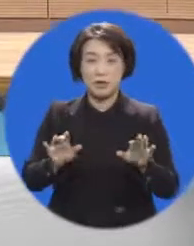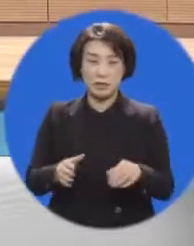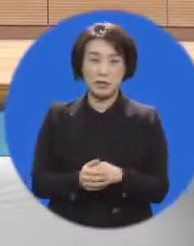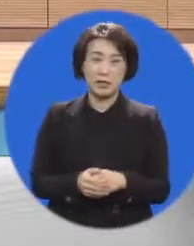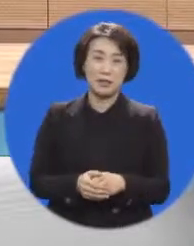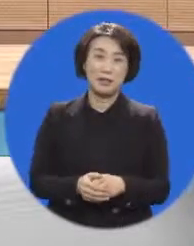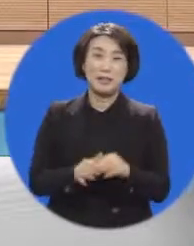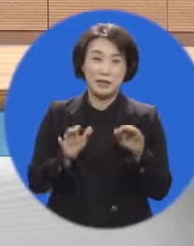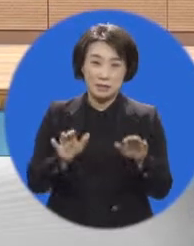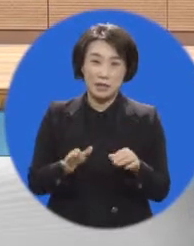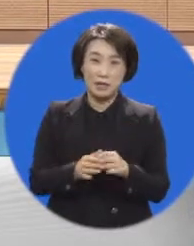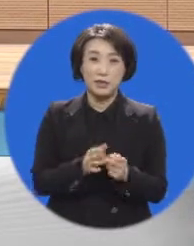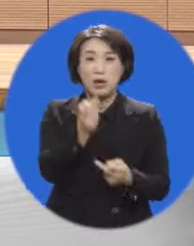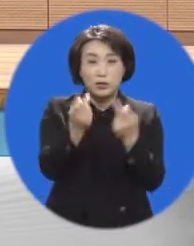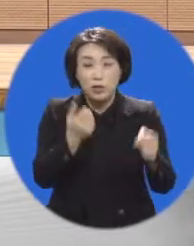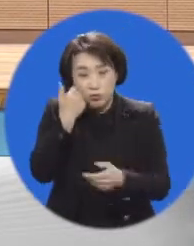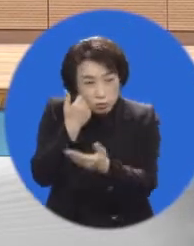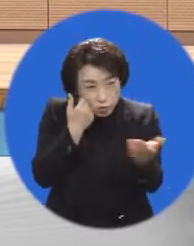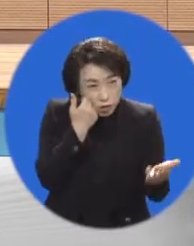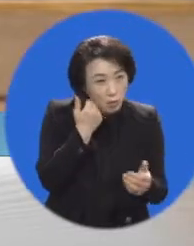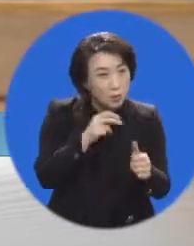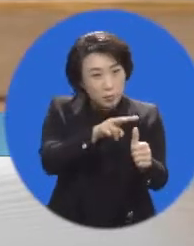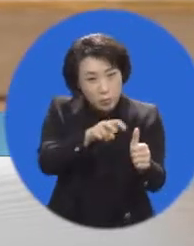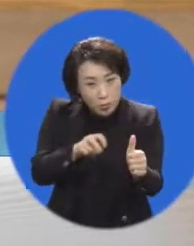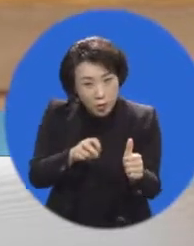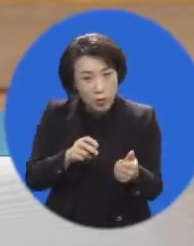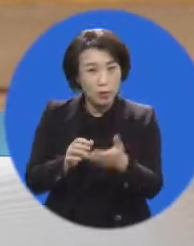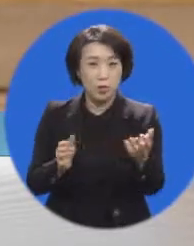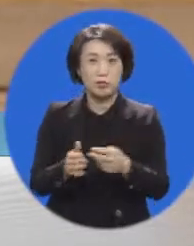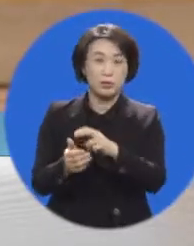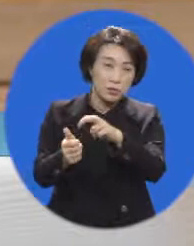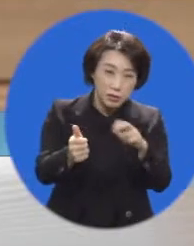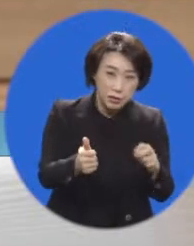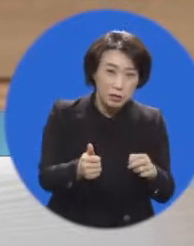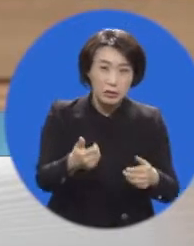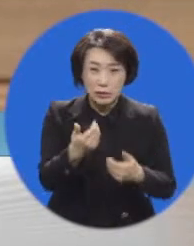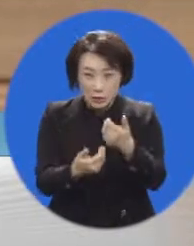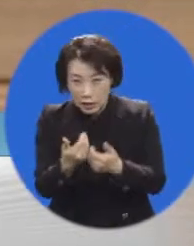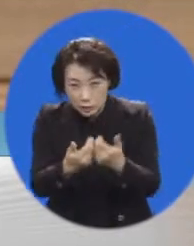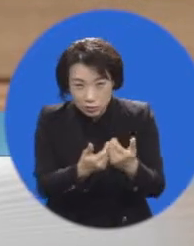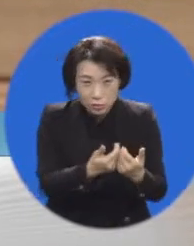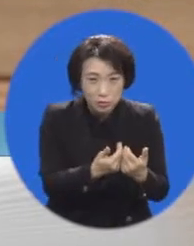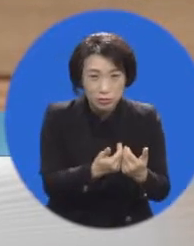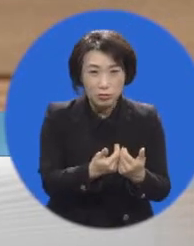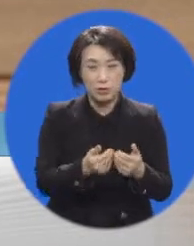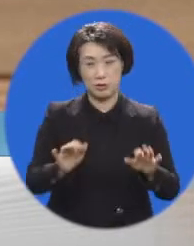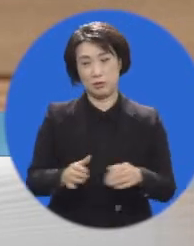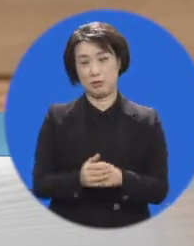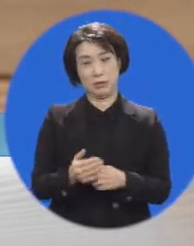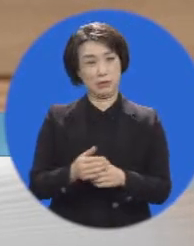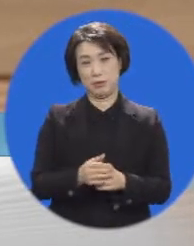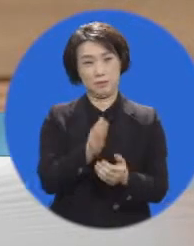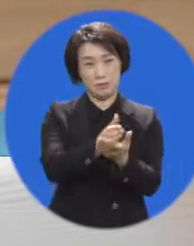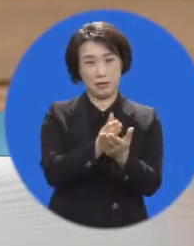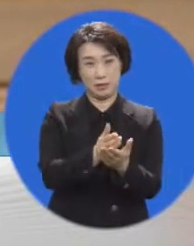절대로 형제를 미워하고 다투고, 아까 가정생활 말했죠.